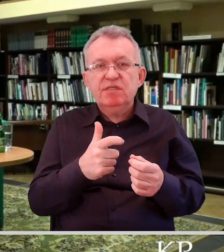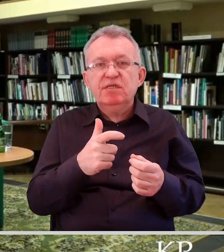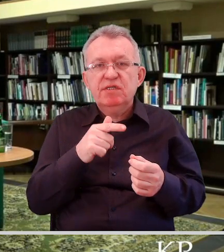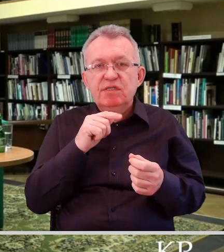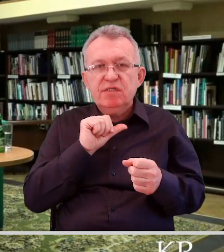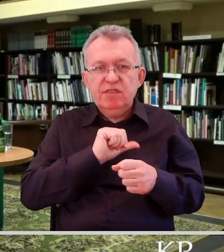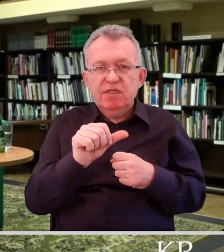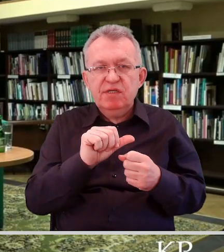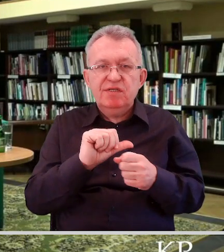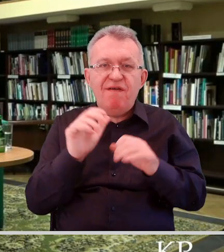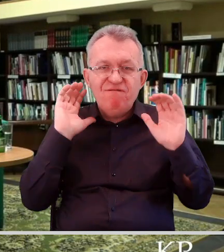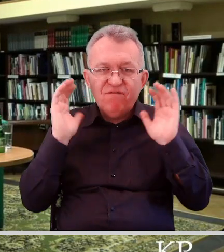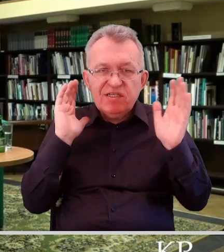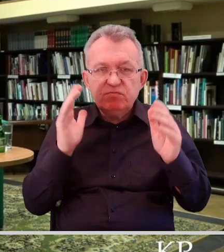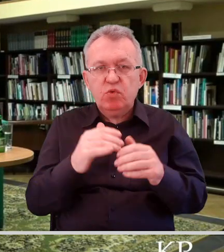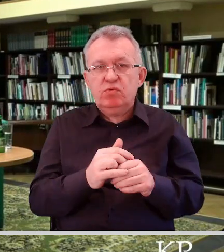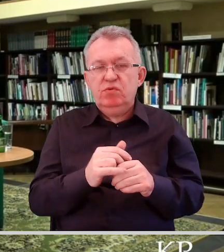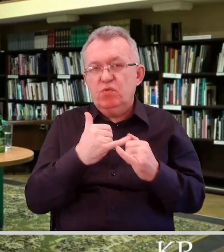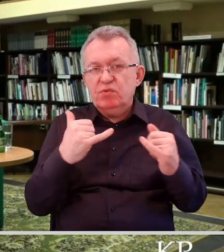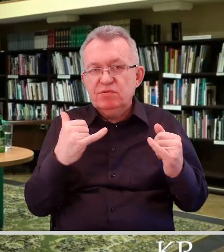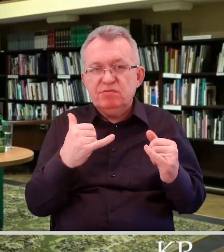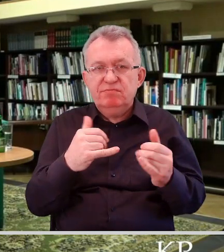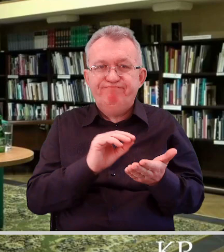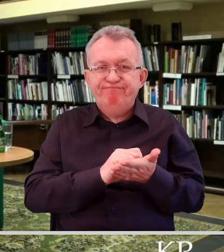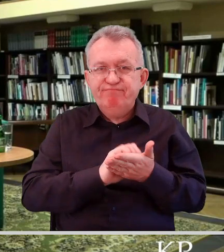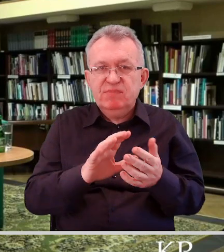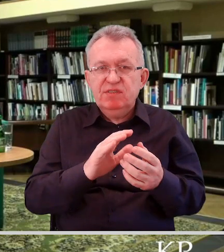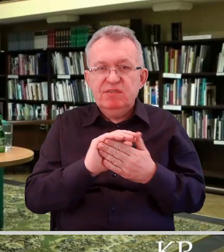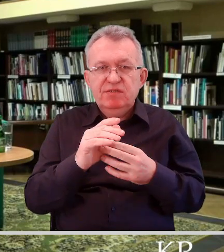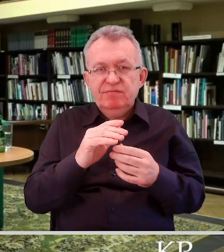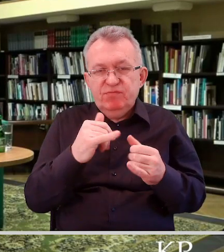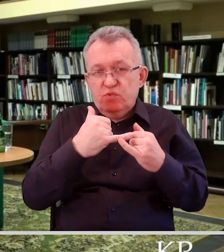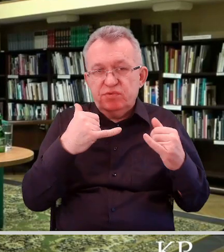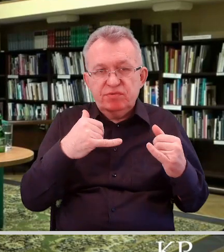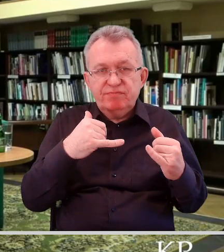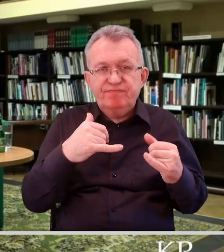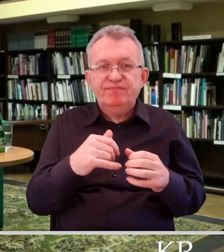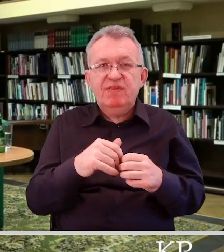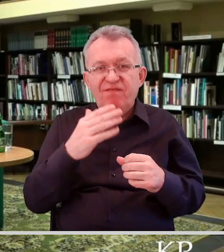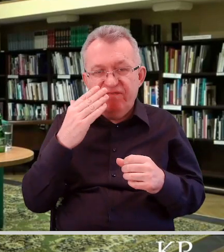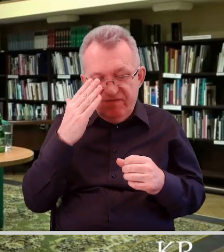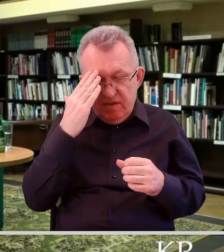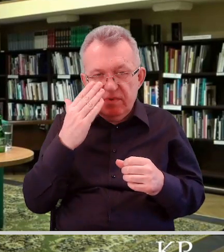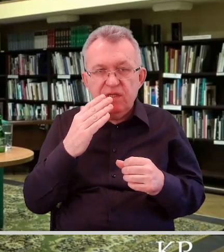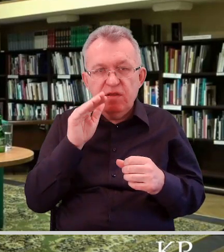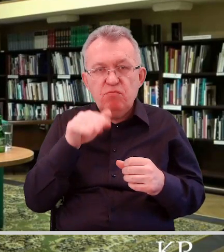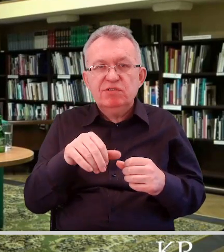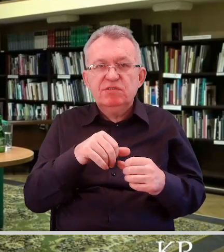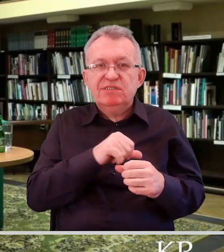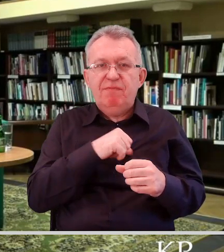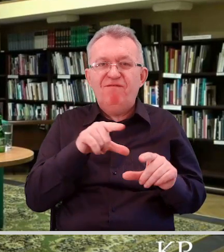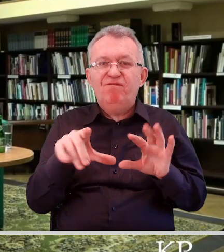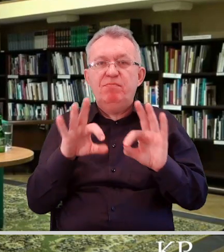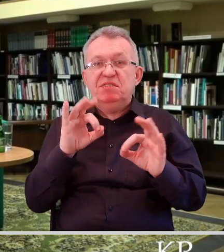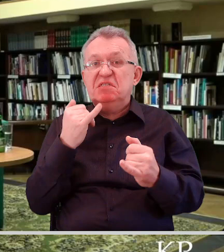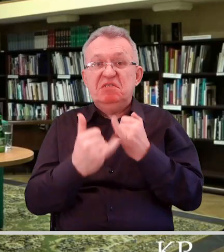właśnie Facebookami i różnymi mediami społecznościowymi, no to wtedy wiemy i możemy dokonać wyboru. Natomiast